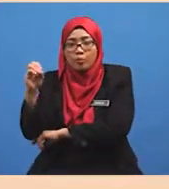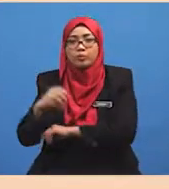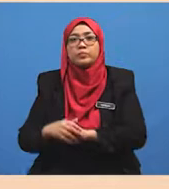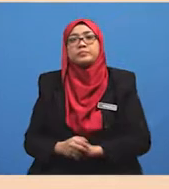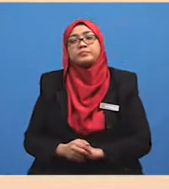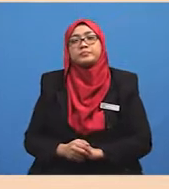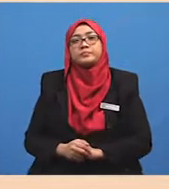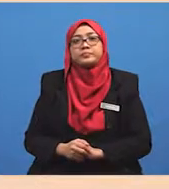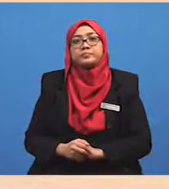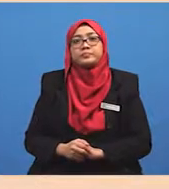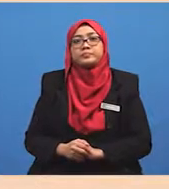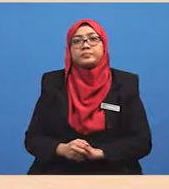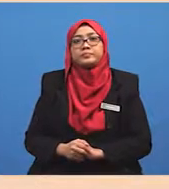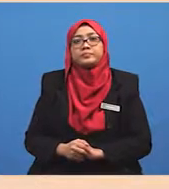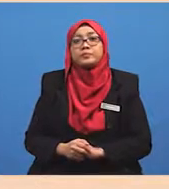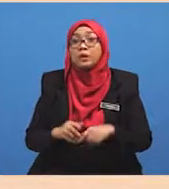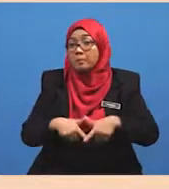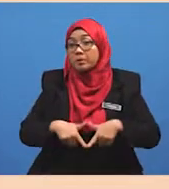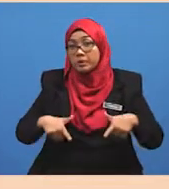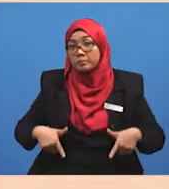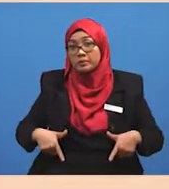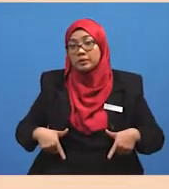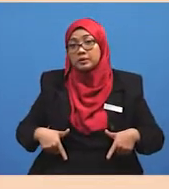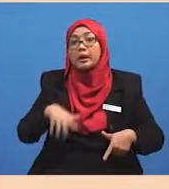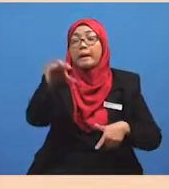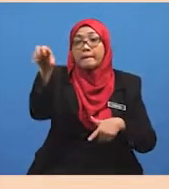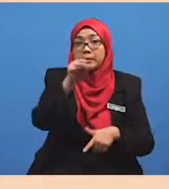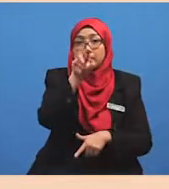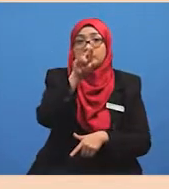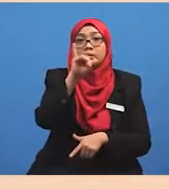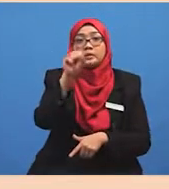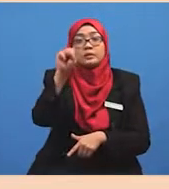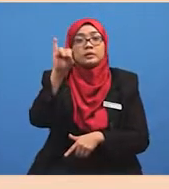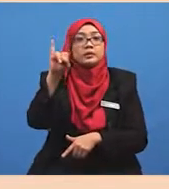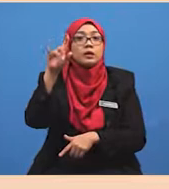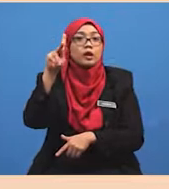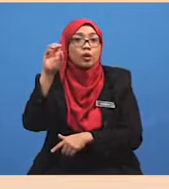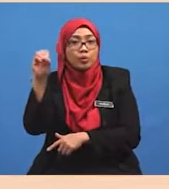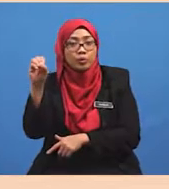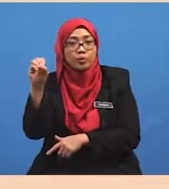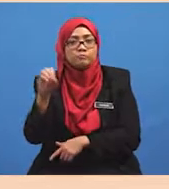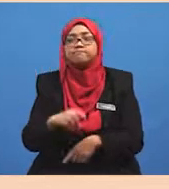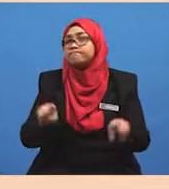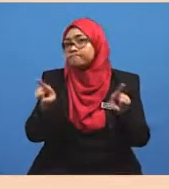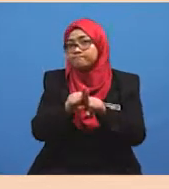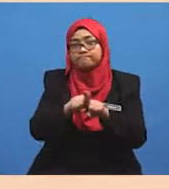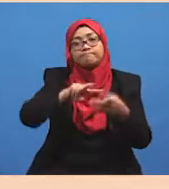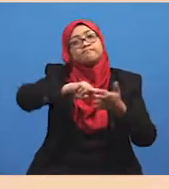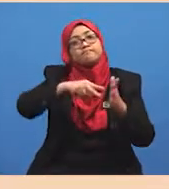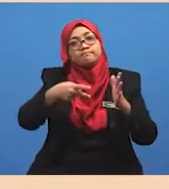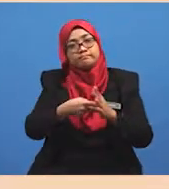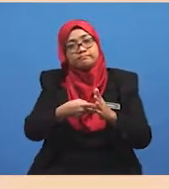Utami yah berani mengambil risiko ialah berani mengambil